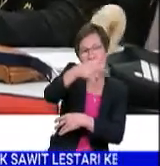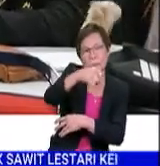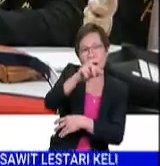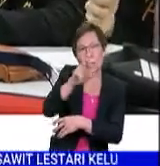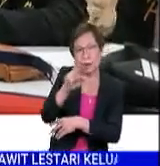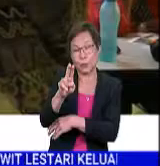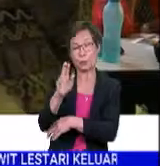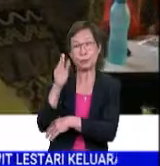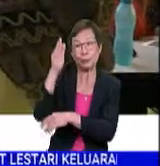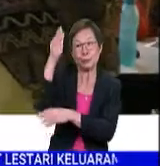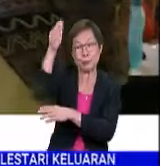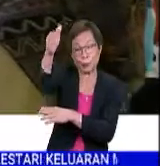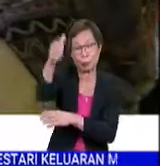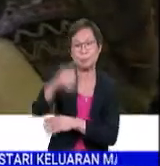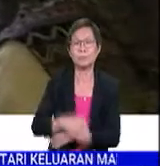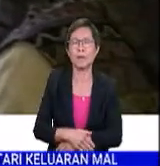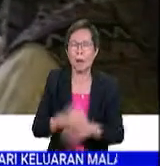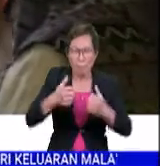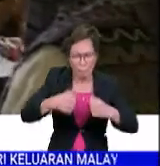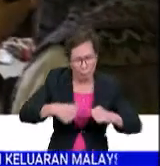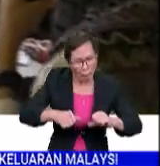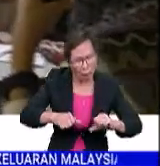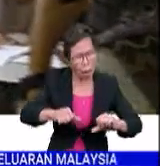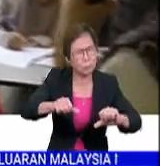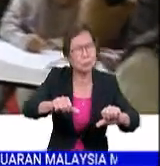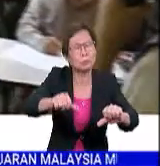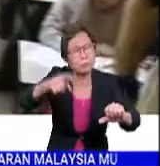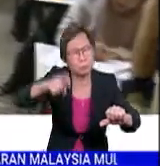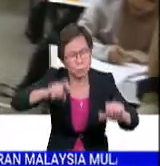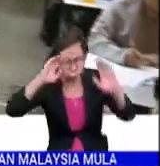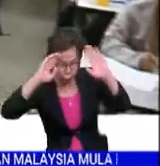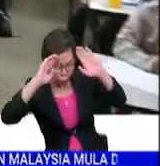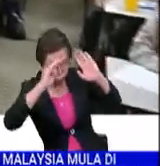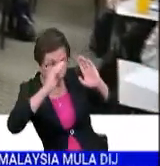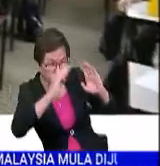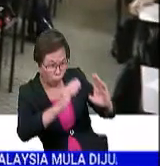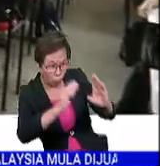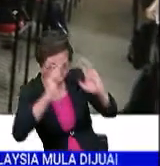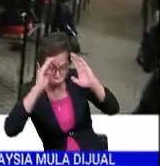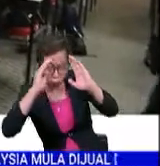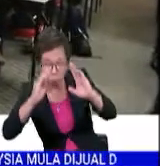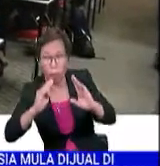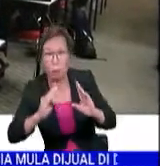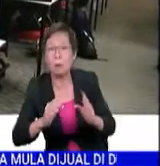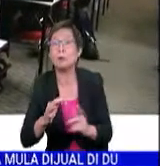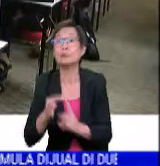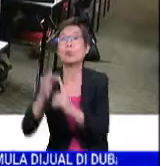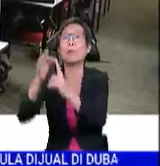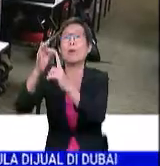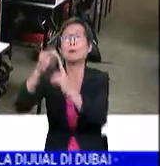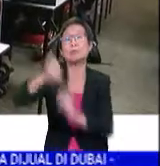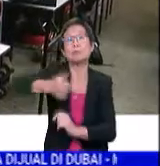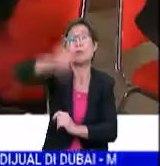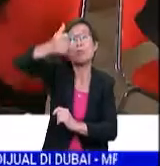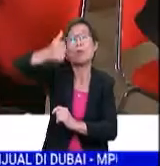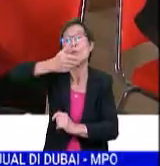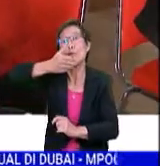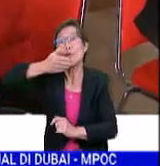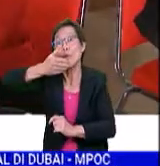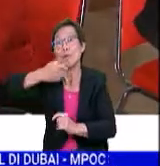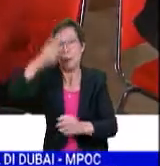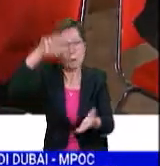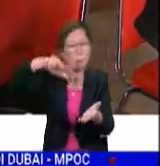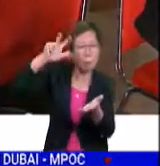datang. Ia masih memerlukan banyak pemerhatian, terutama sentimen anak muda dalam menentukan